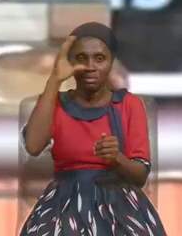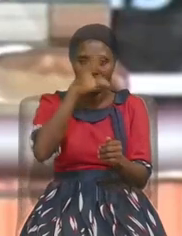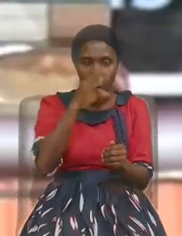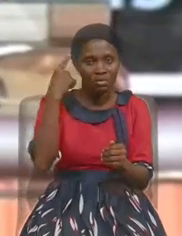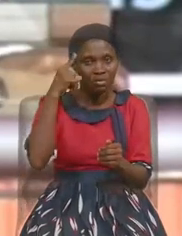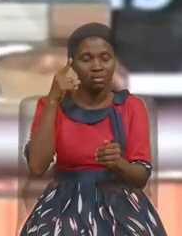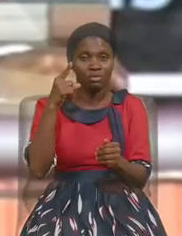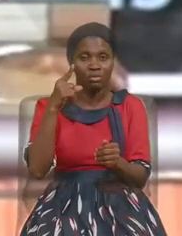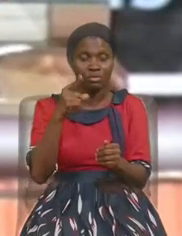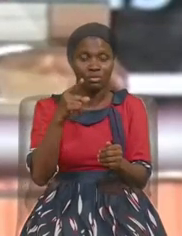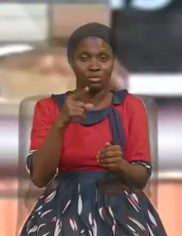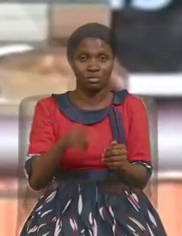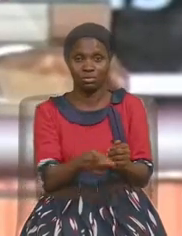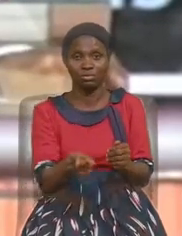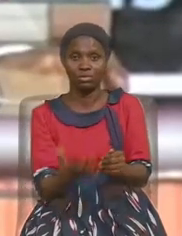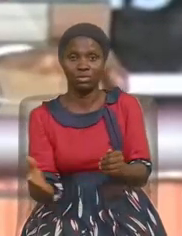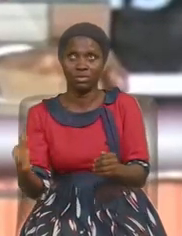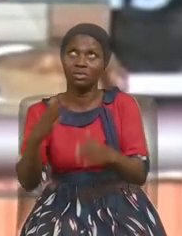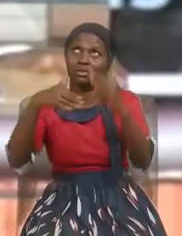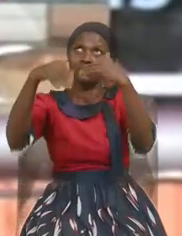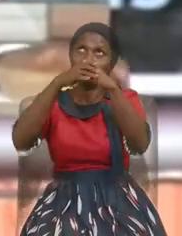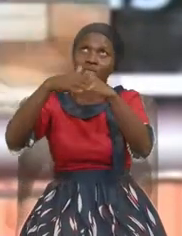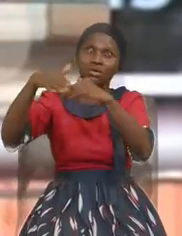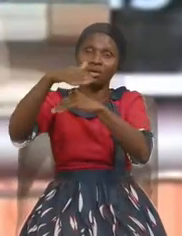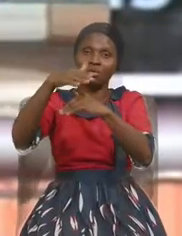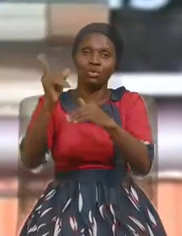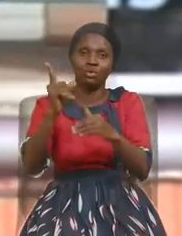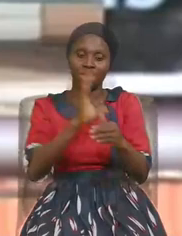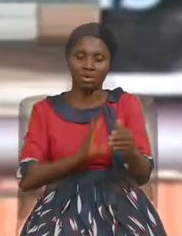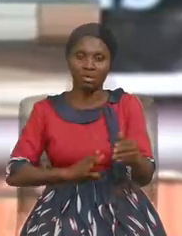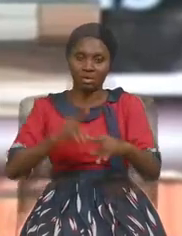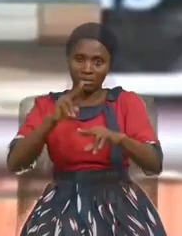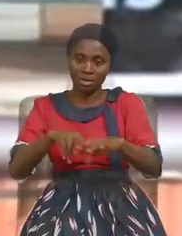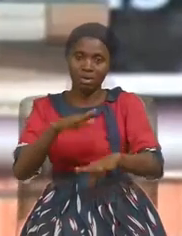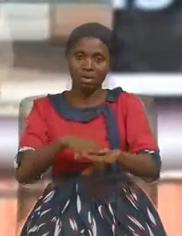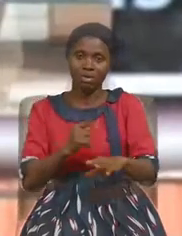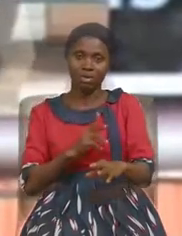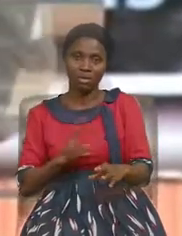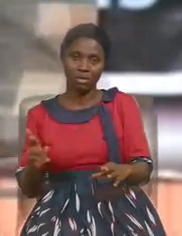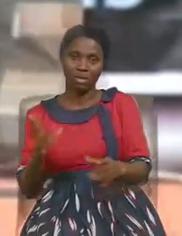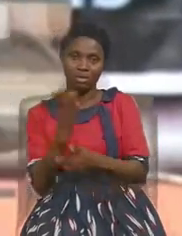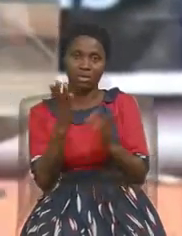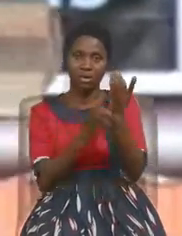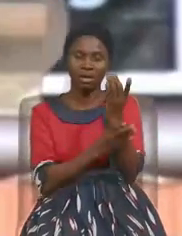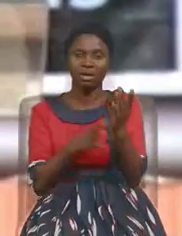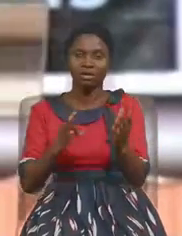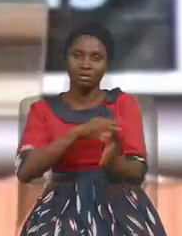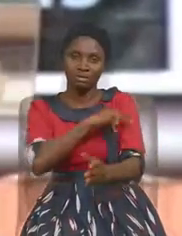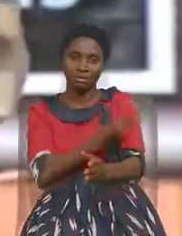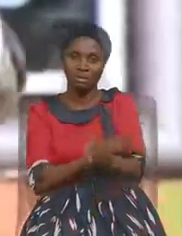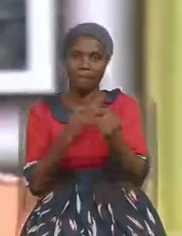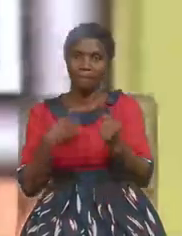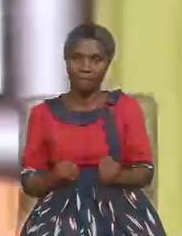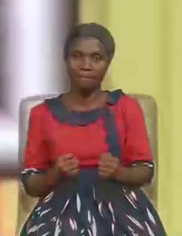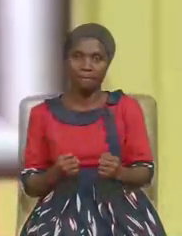devons les chercher, où Christ est assis, à la droite de la majesté de Dieu. Et il nous rappelle,